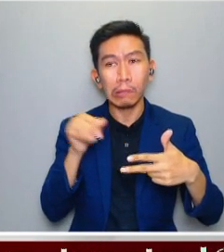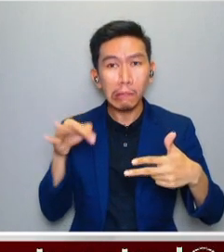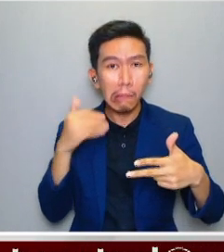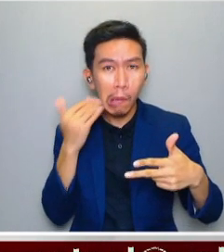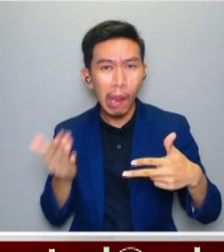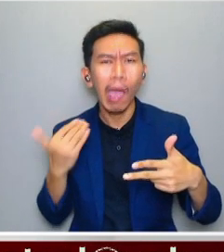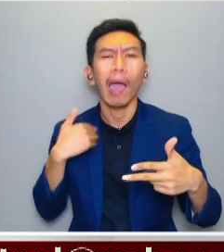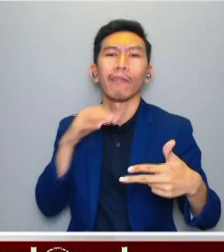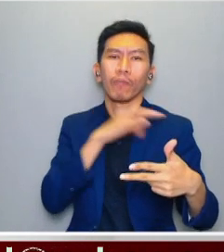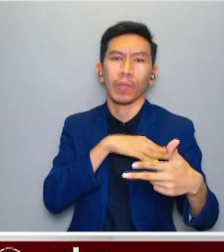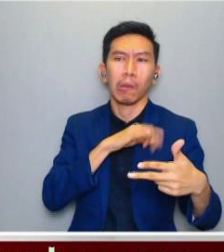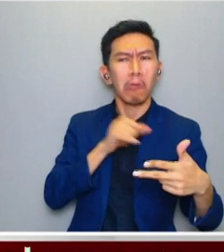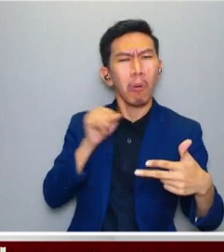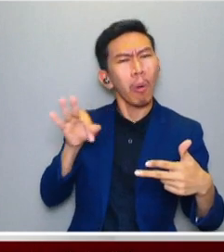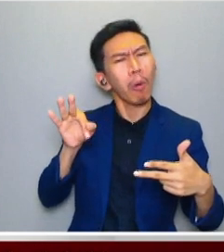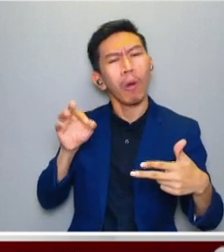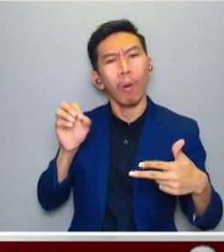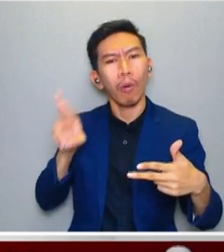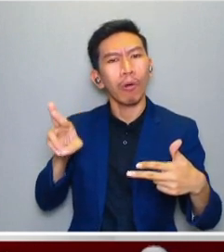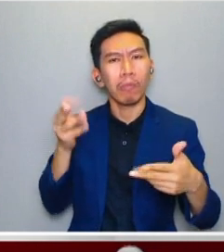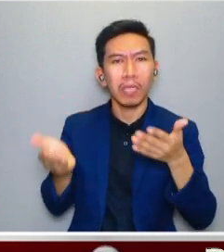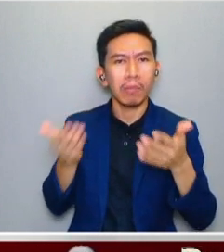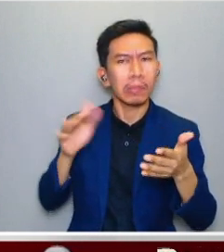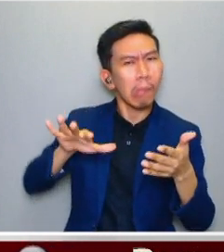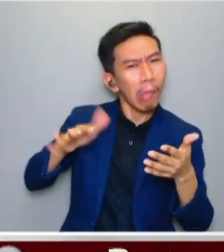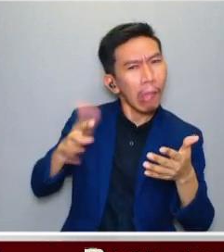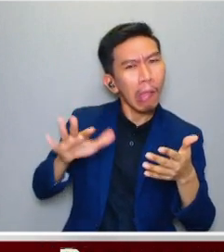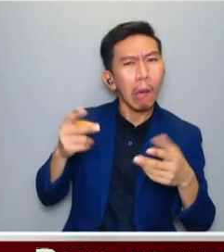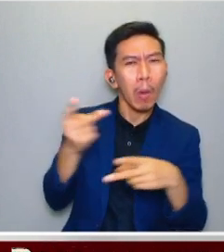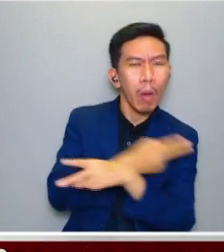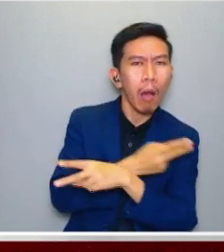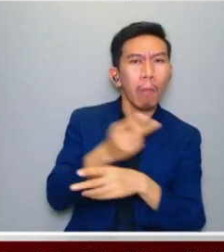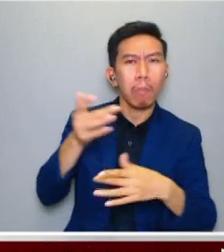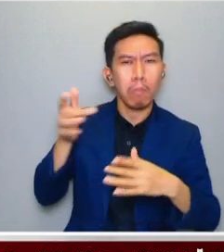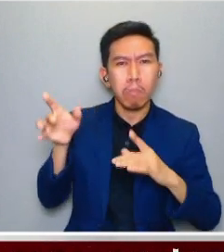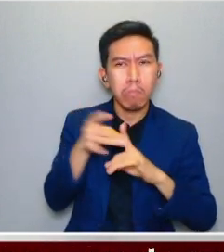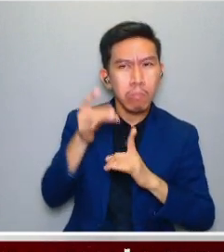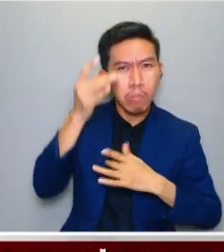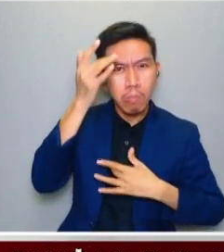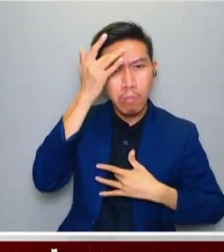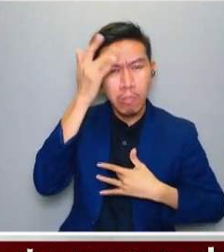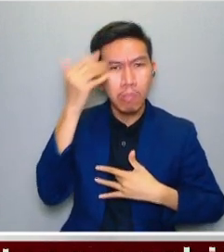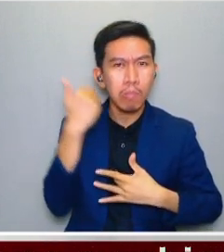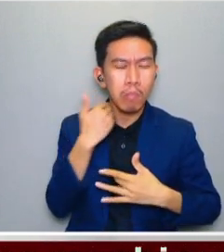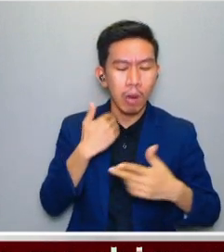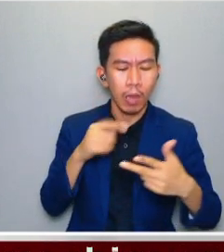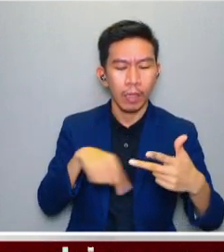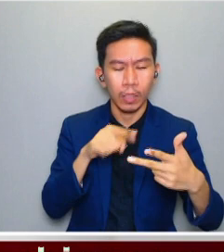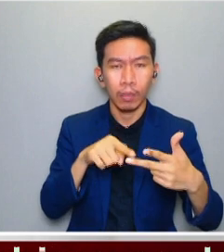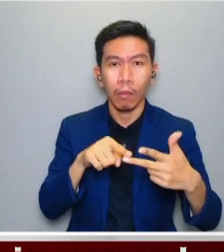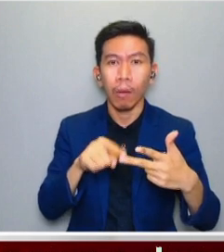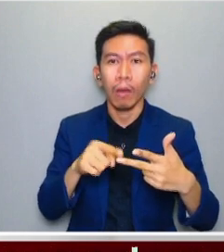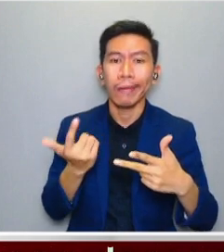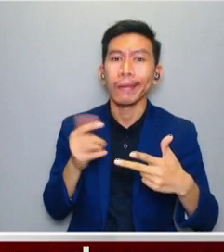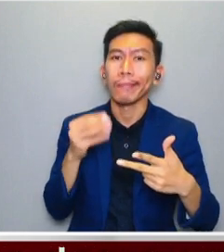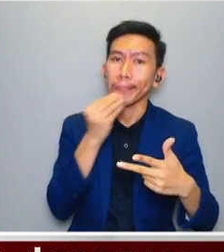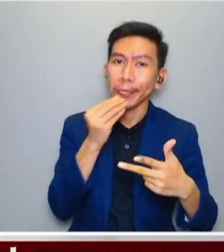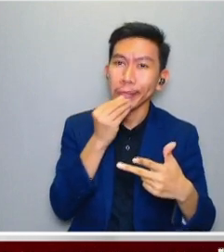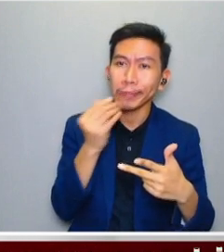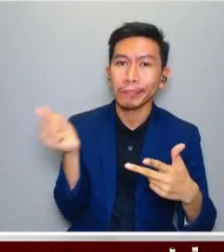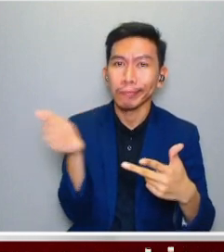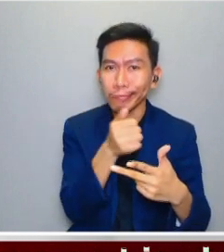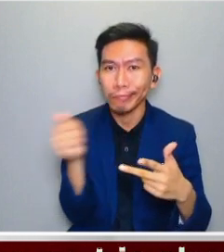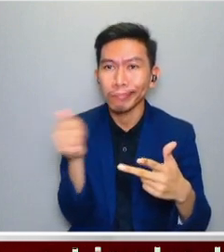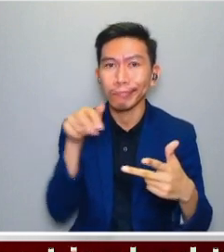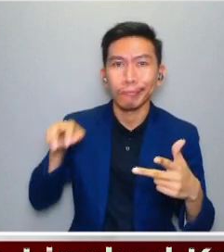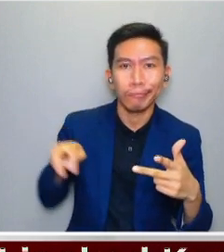magkakaroon ng mild hanggang severe na sintomas. At ang life insurance, meals, accommodation, transportation allowance para